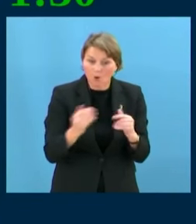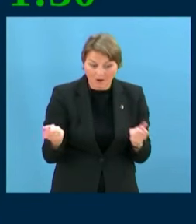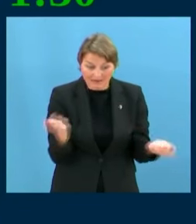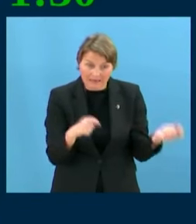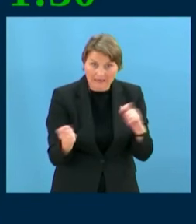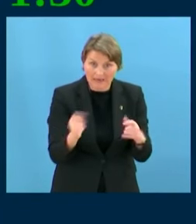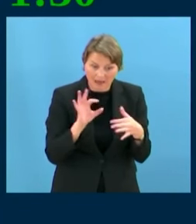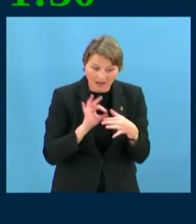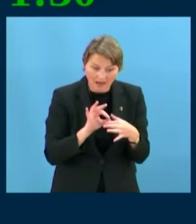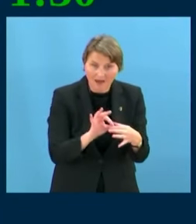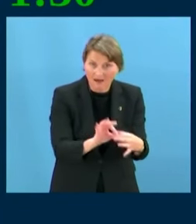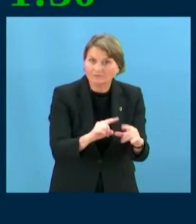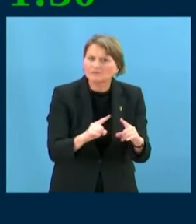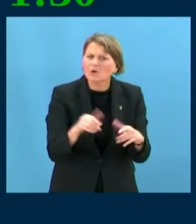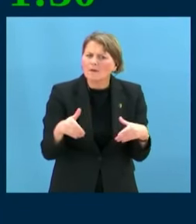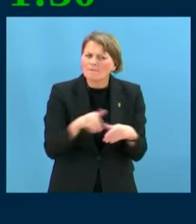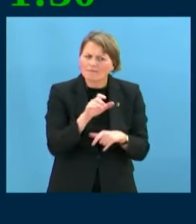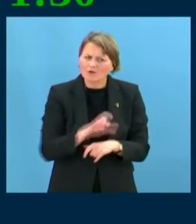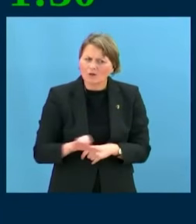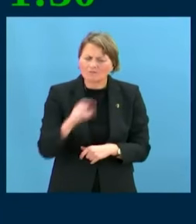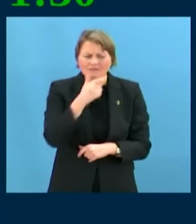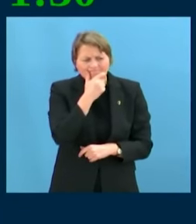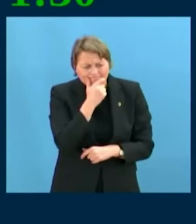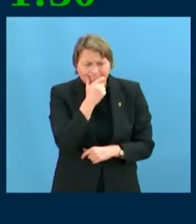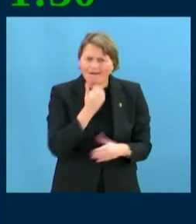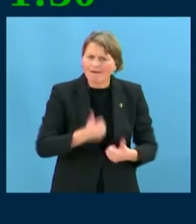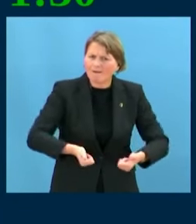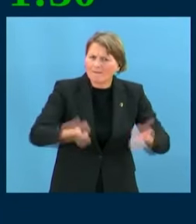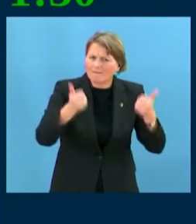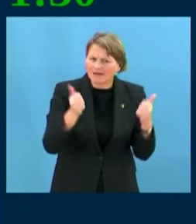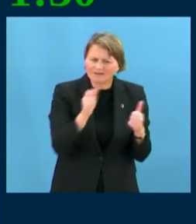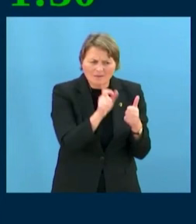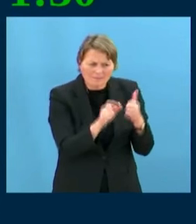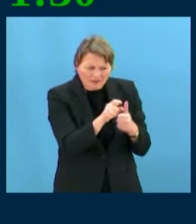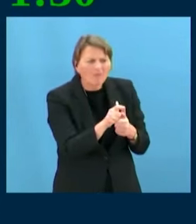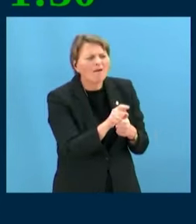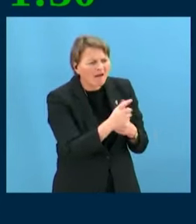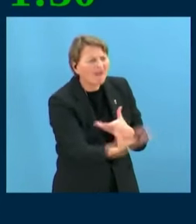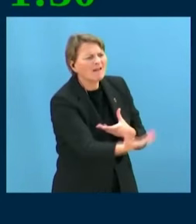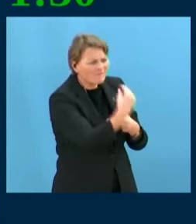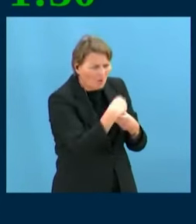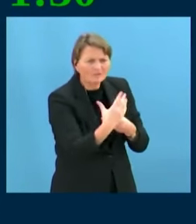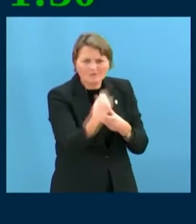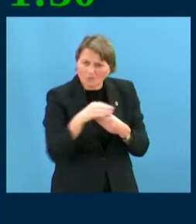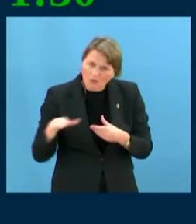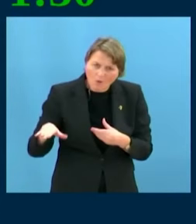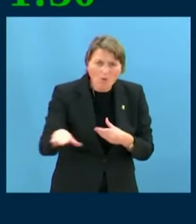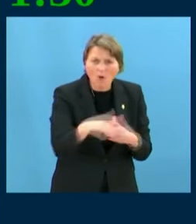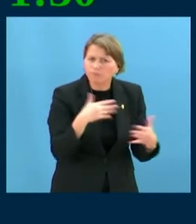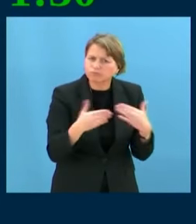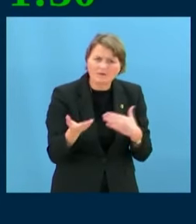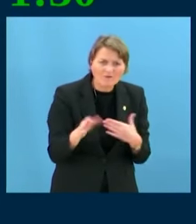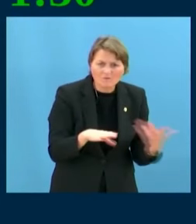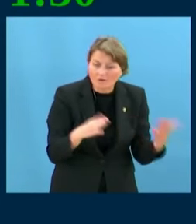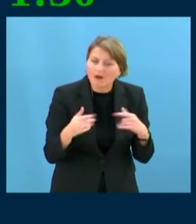թվում ՄԱԿ-ում իրանց մասնակցության ընդլայնմանը։ Այս վերջերս բնիկ ժողովրդների ներկայացուցիչն են մարդու իրավունքների խորհրդի նիստին վախտը հանդես են